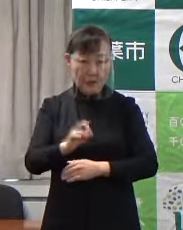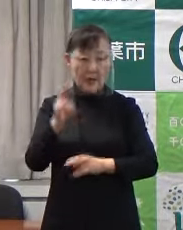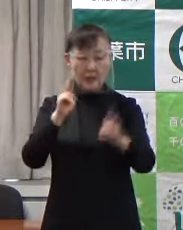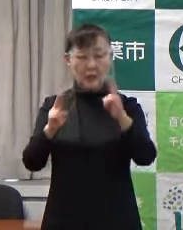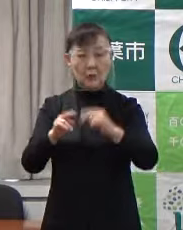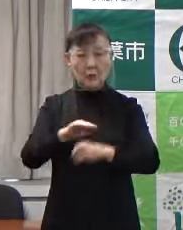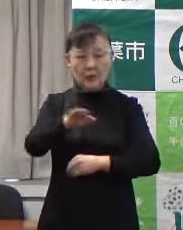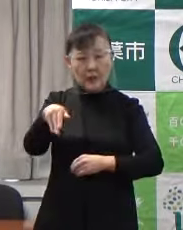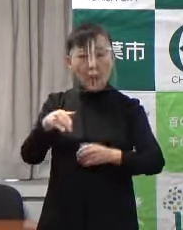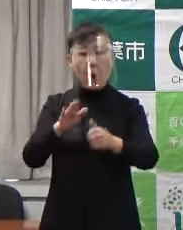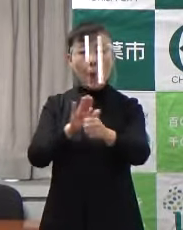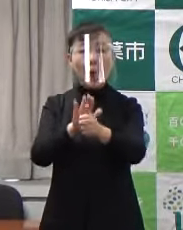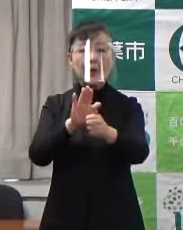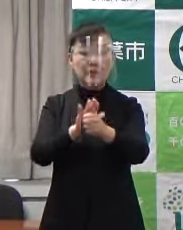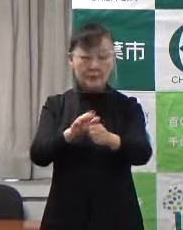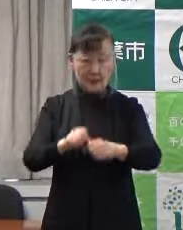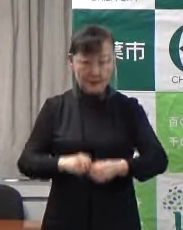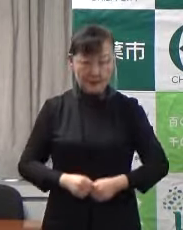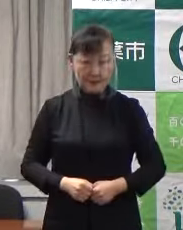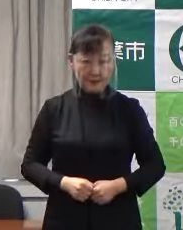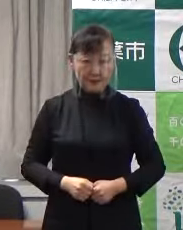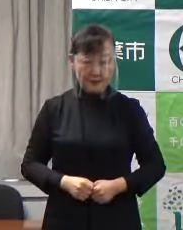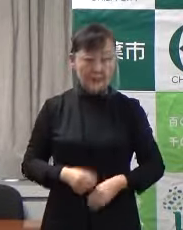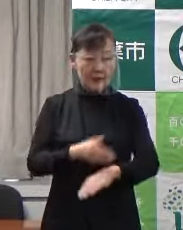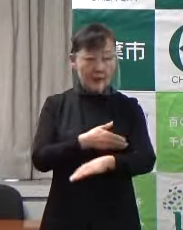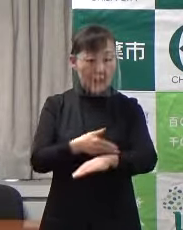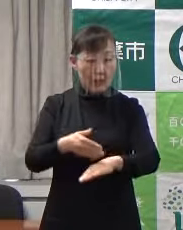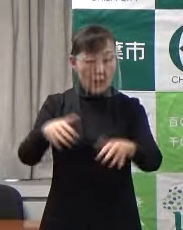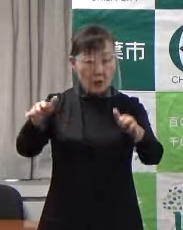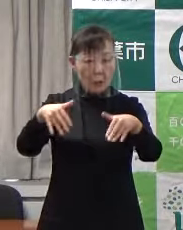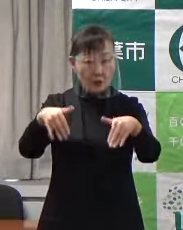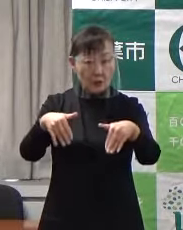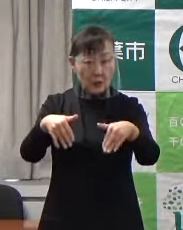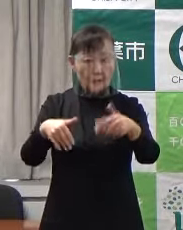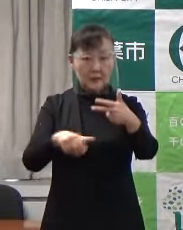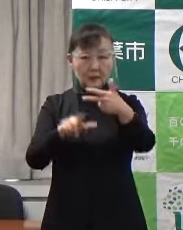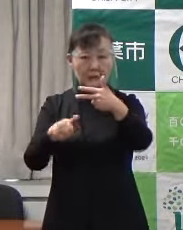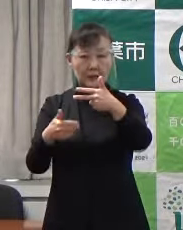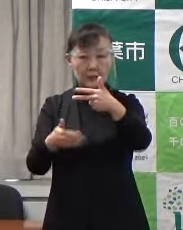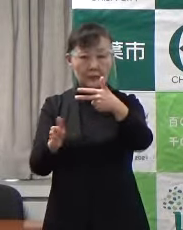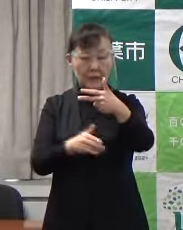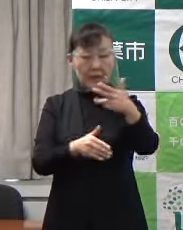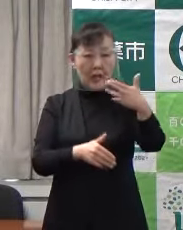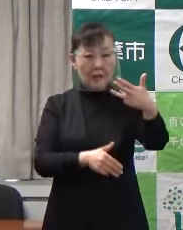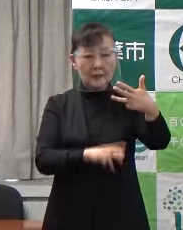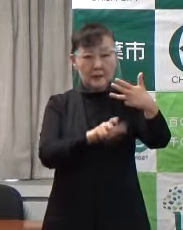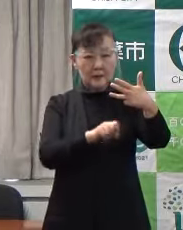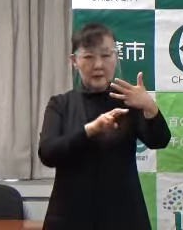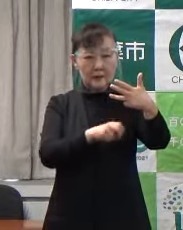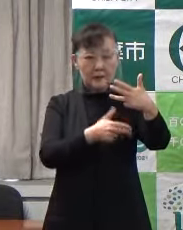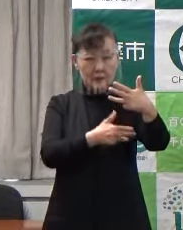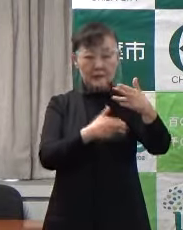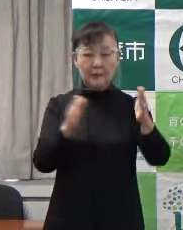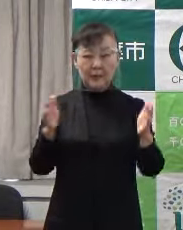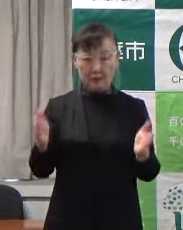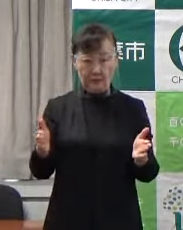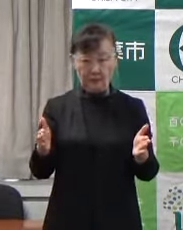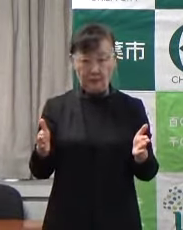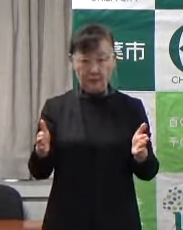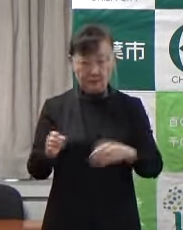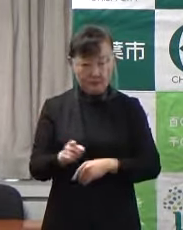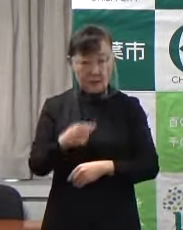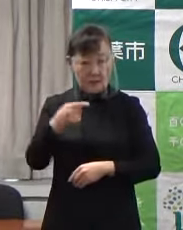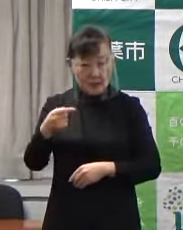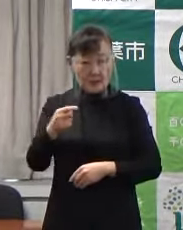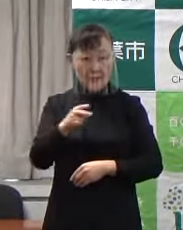皆さん方を応援をいたします。結果ですけれども、募集はですね、7月9日から8月28日まで行いまして、一次審